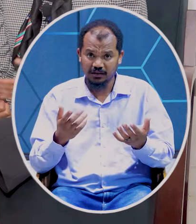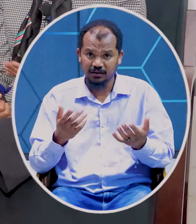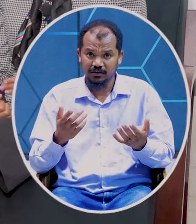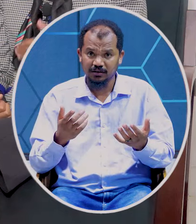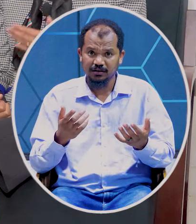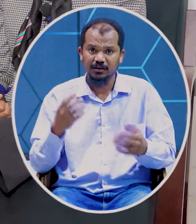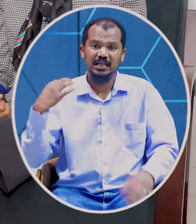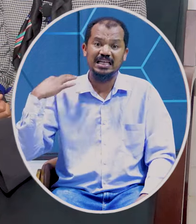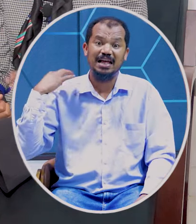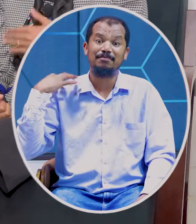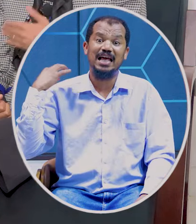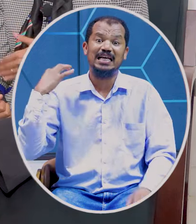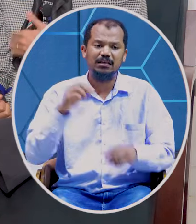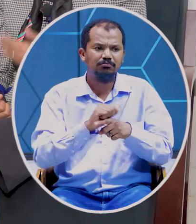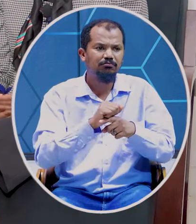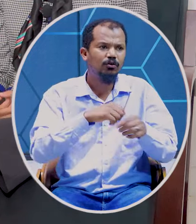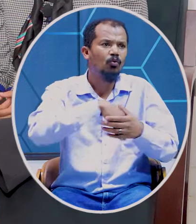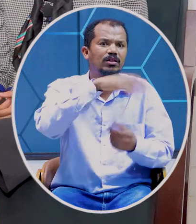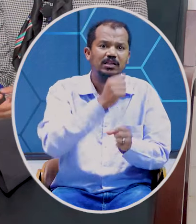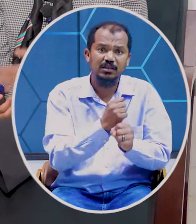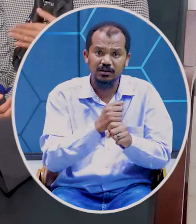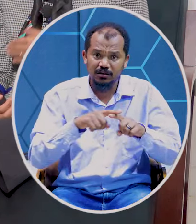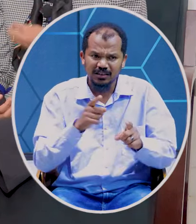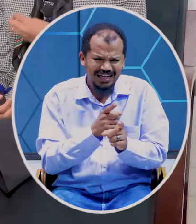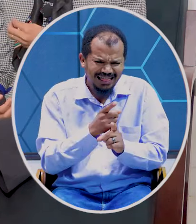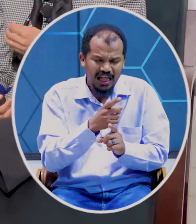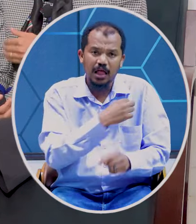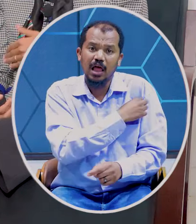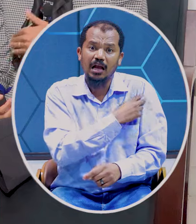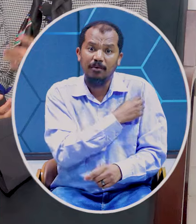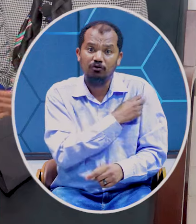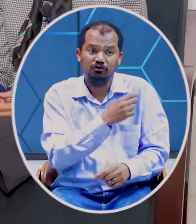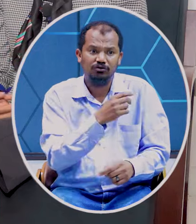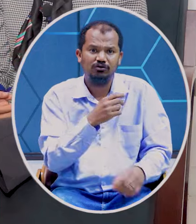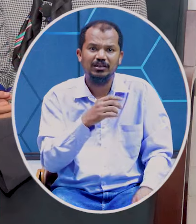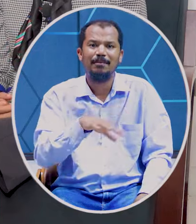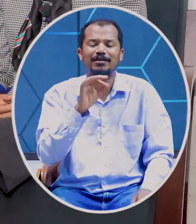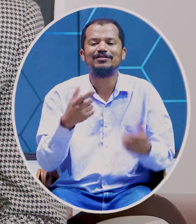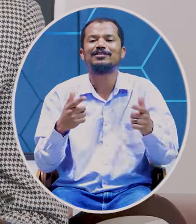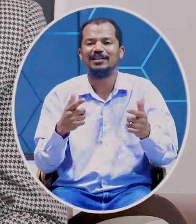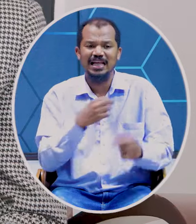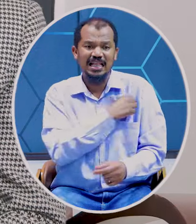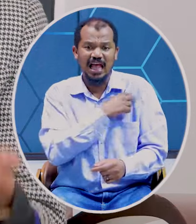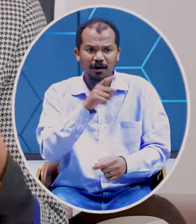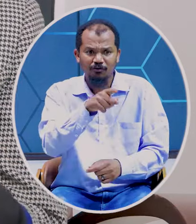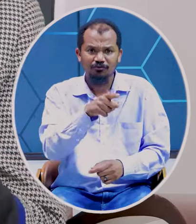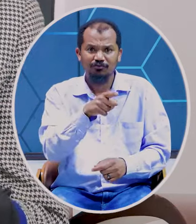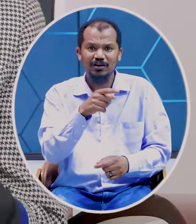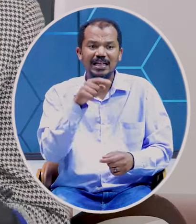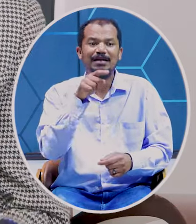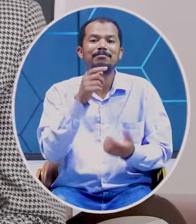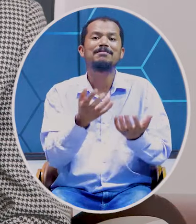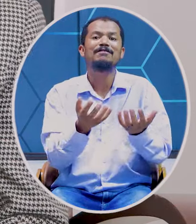ይመጣልና የፕራይቬት ፕራክቲስ ሲኖርሽ ወጥተሽ ስትሰሪ ግን ቀጥታ ታካሚዎችን የማግኘት እድል ይኖርሻል። ታካሚዎችም ቀጥታ